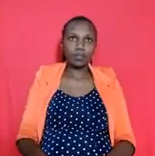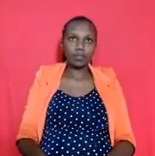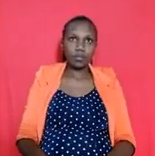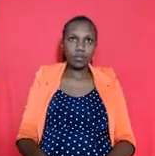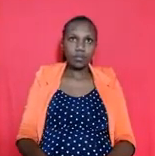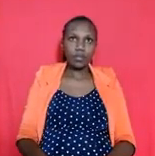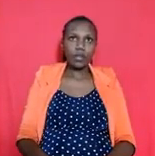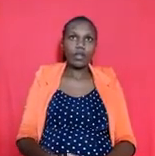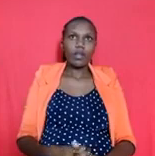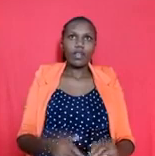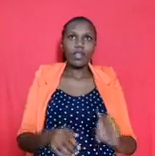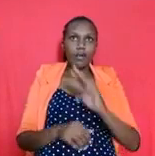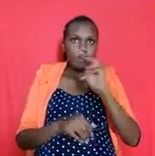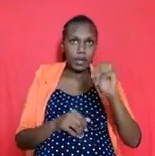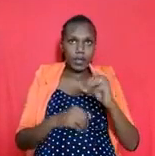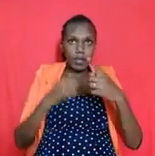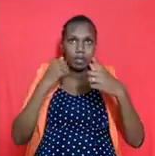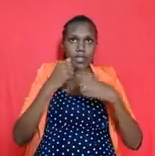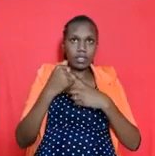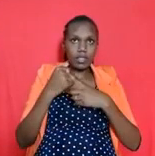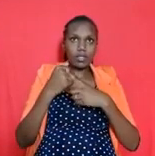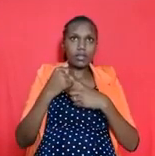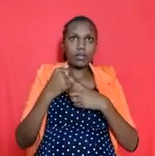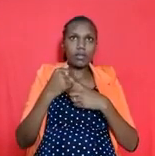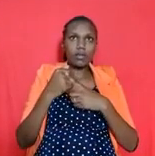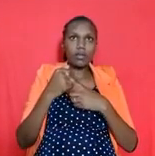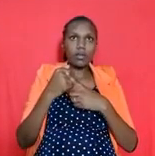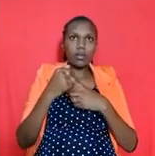ni milioni 56 na inyanya